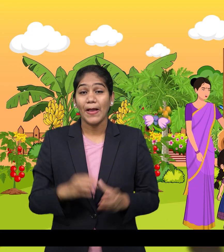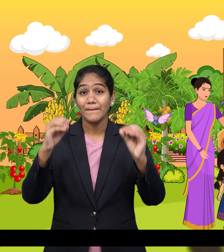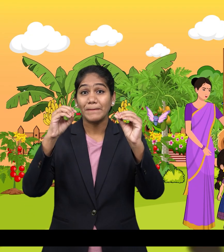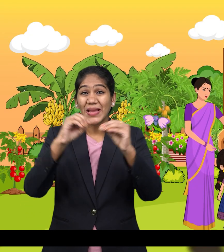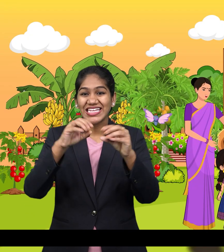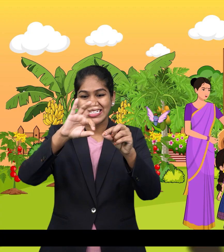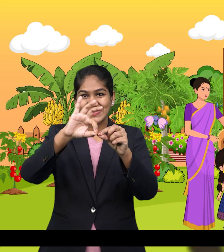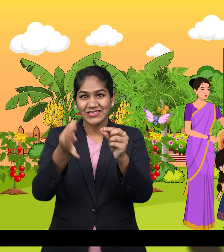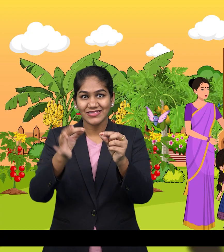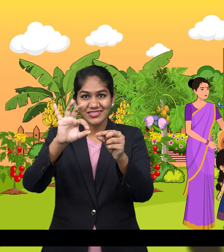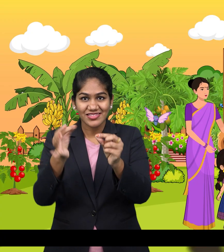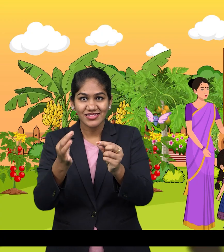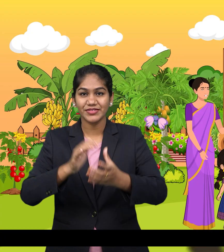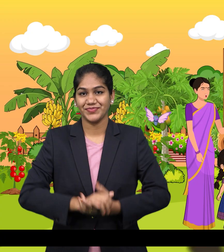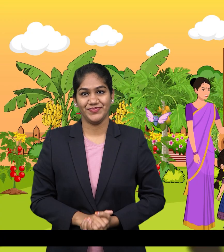బీన్స్,